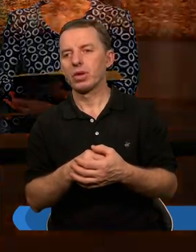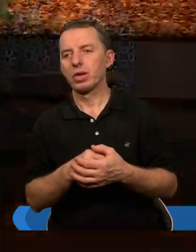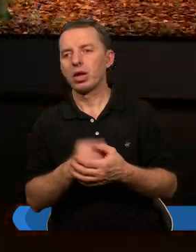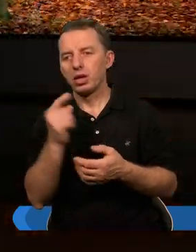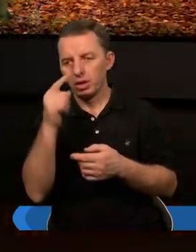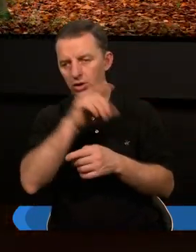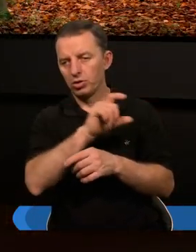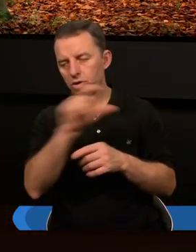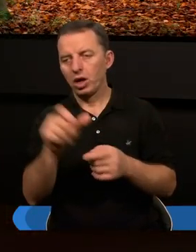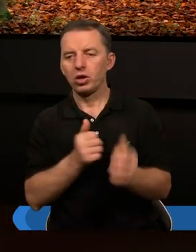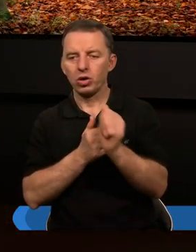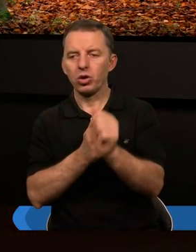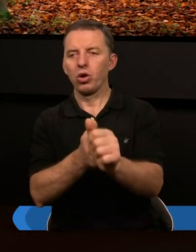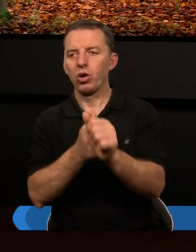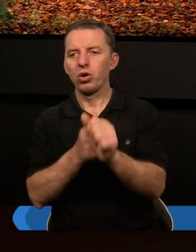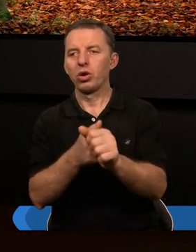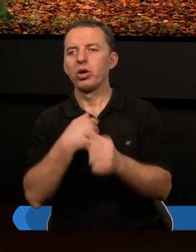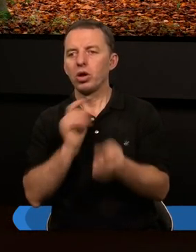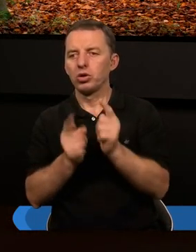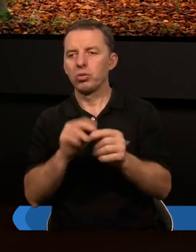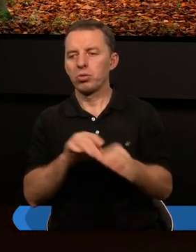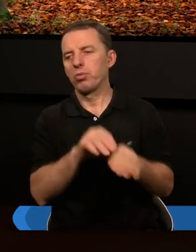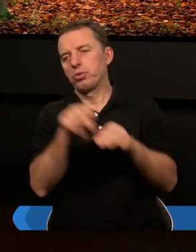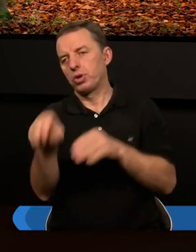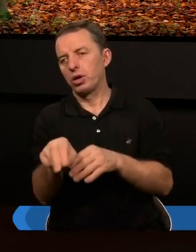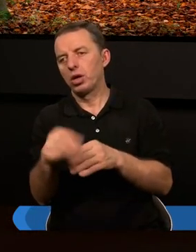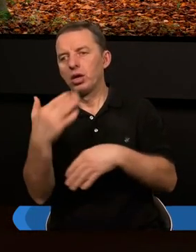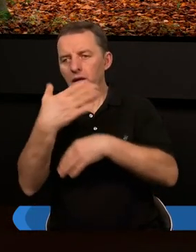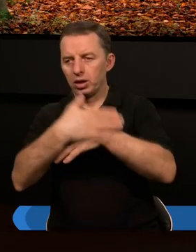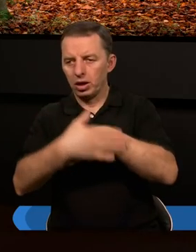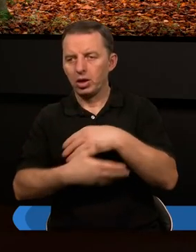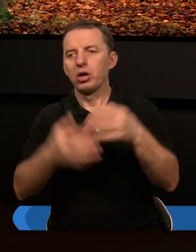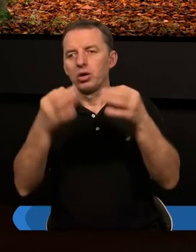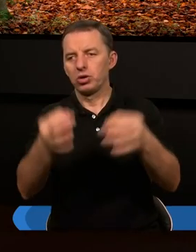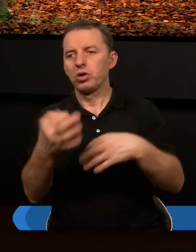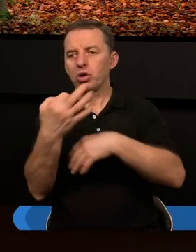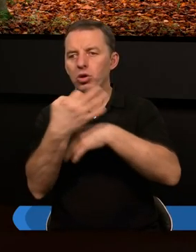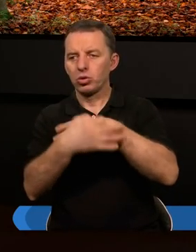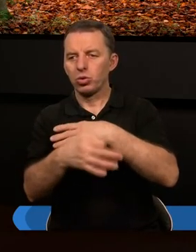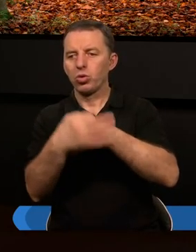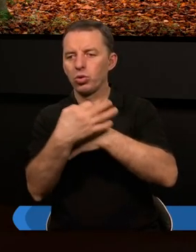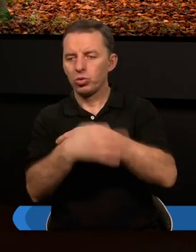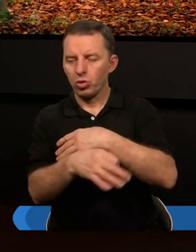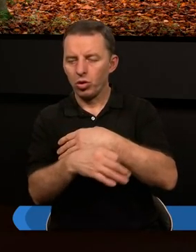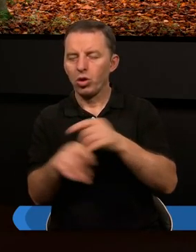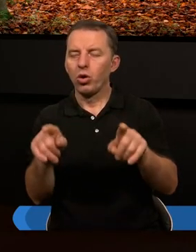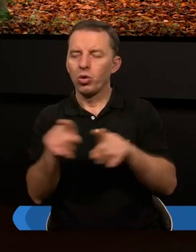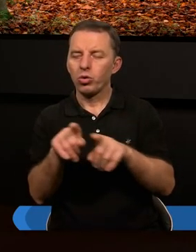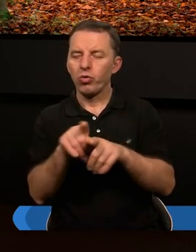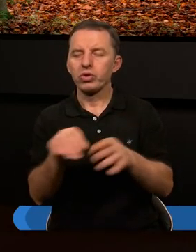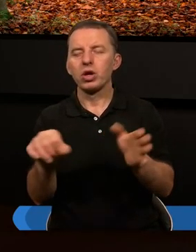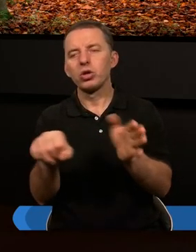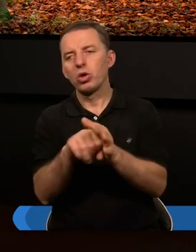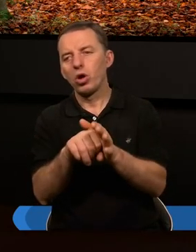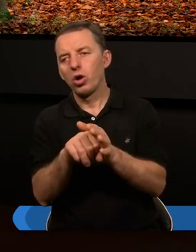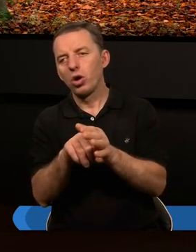Niestety czas nas goni, więc ja szybciutko przejdę do zakończenia dzisiejszego studium, ale również do